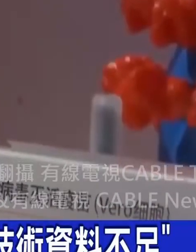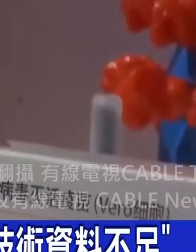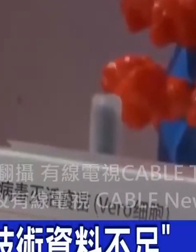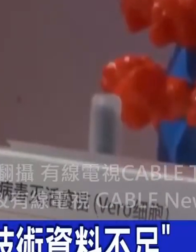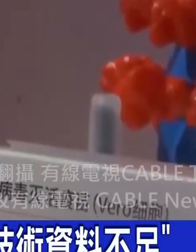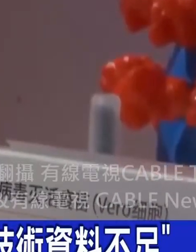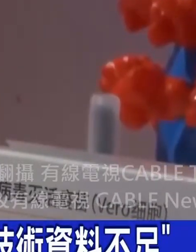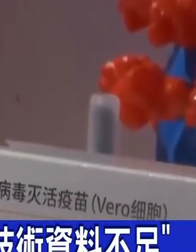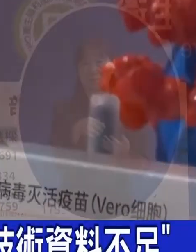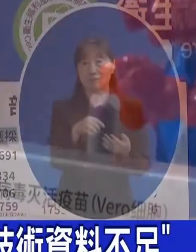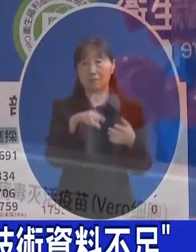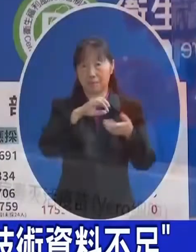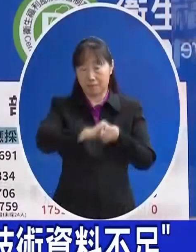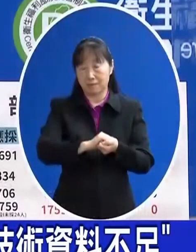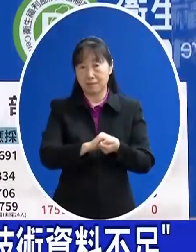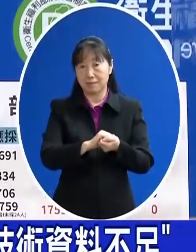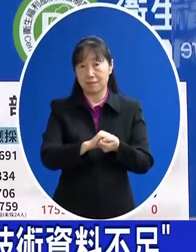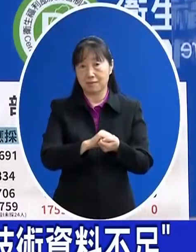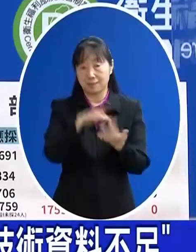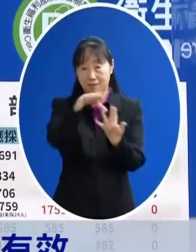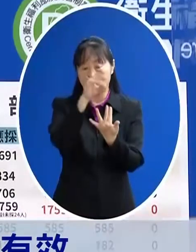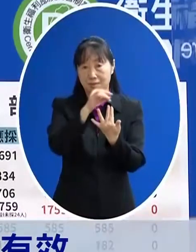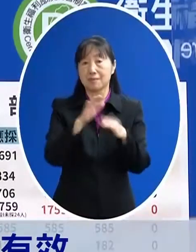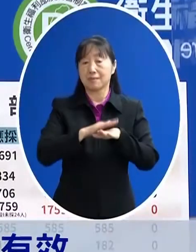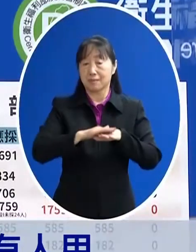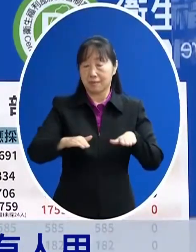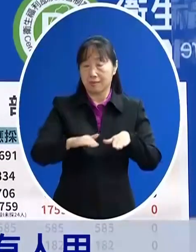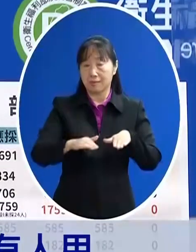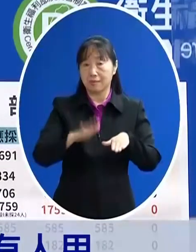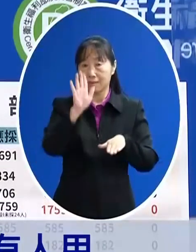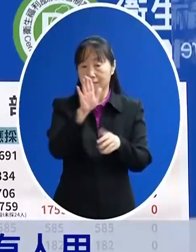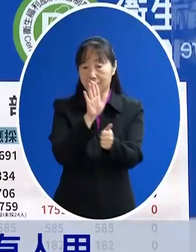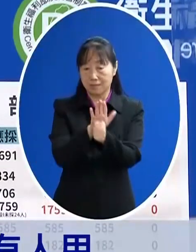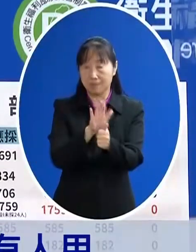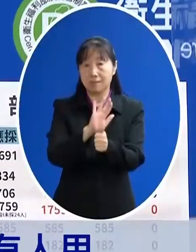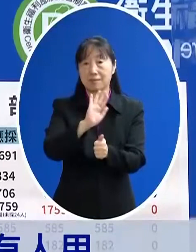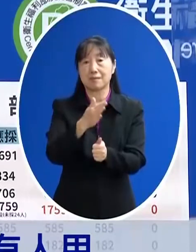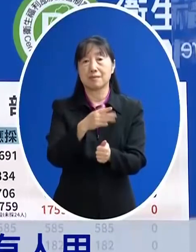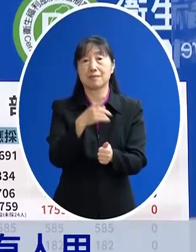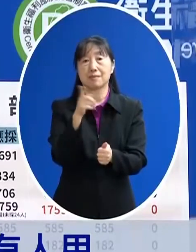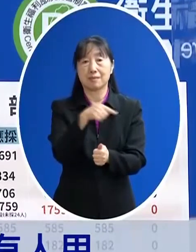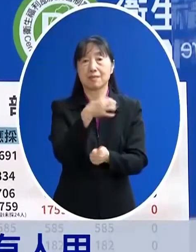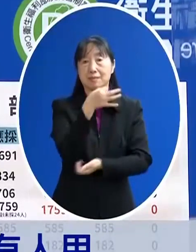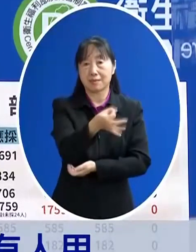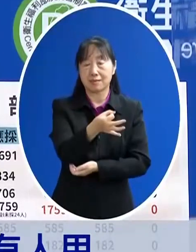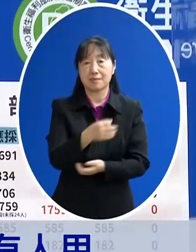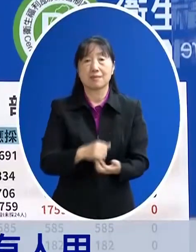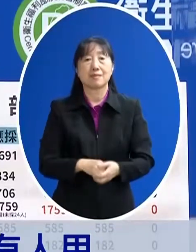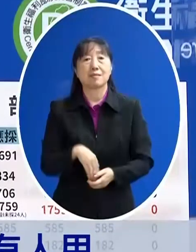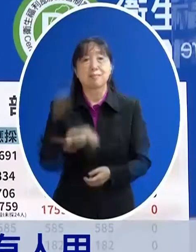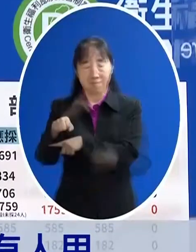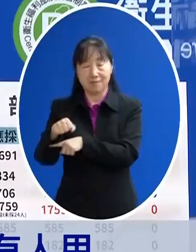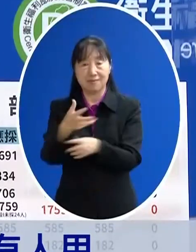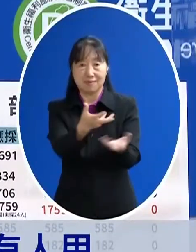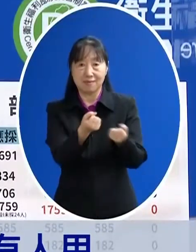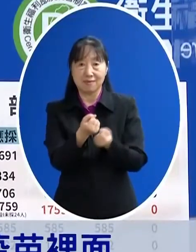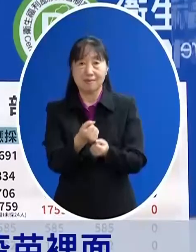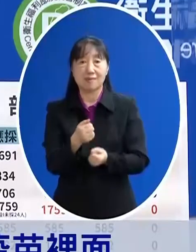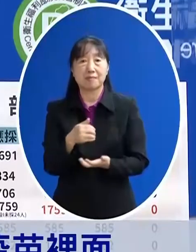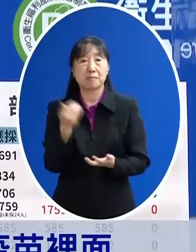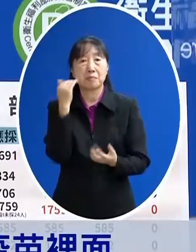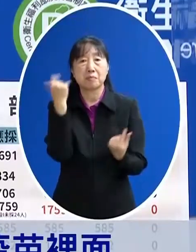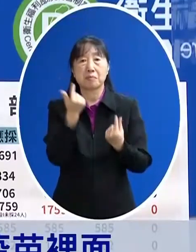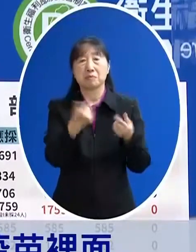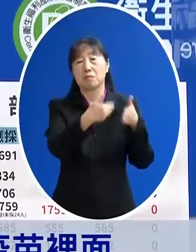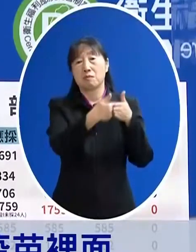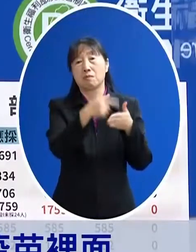采购，它还是要安全有效，那可以买，那另外也要有人用啊。那现在我们其实在